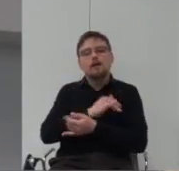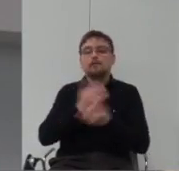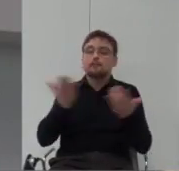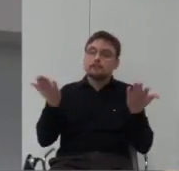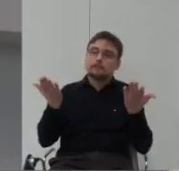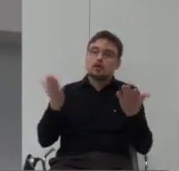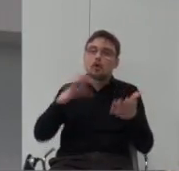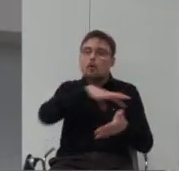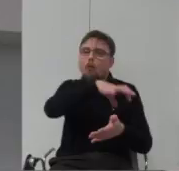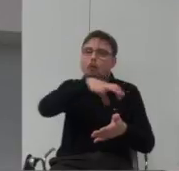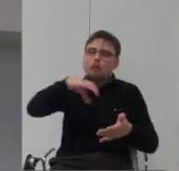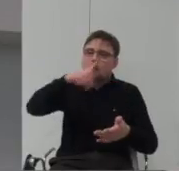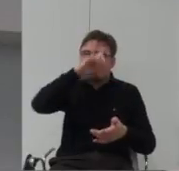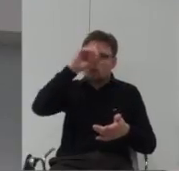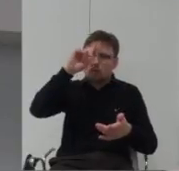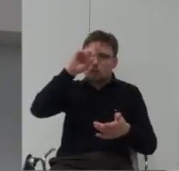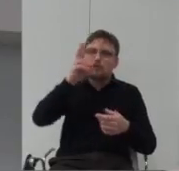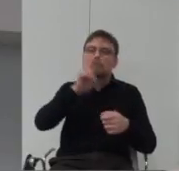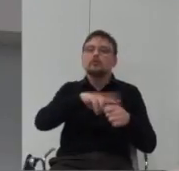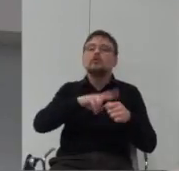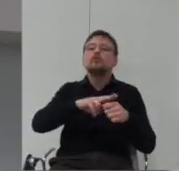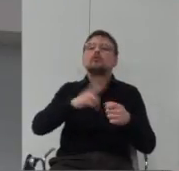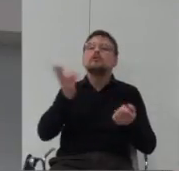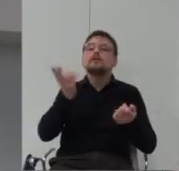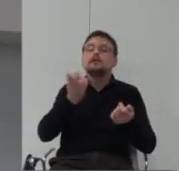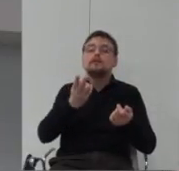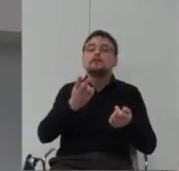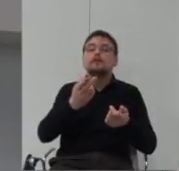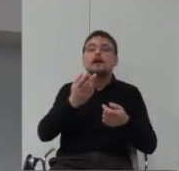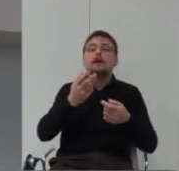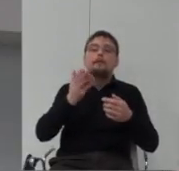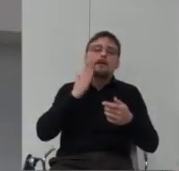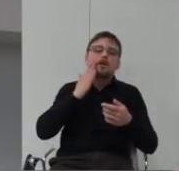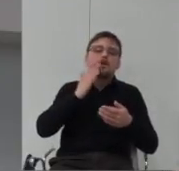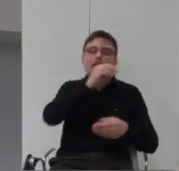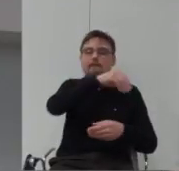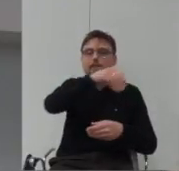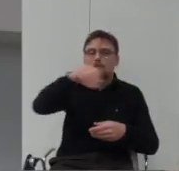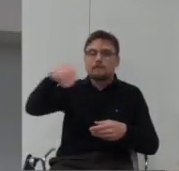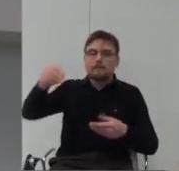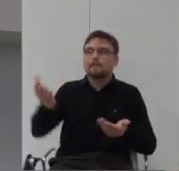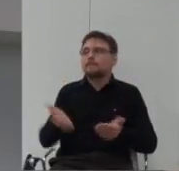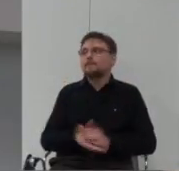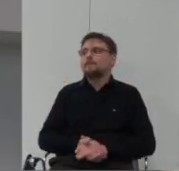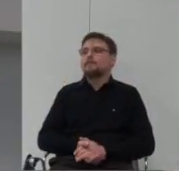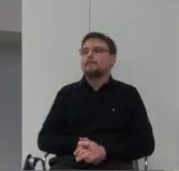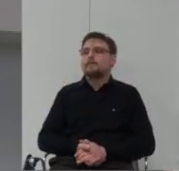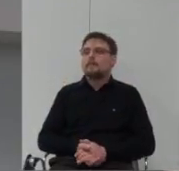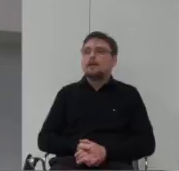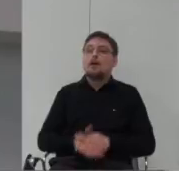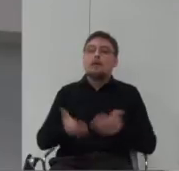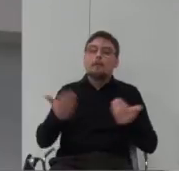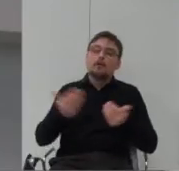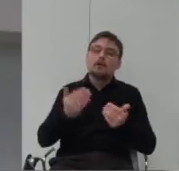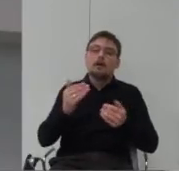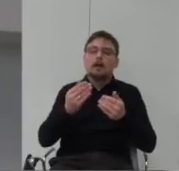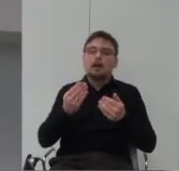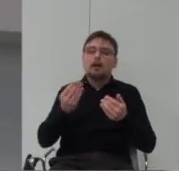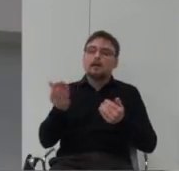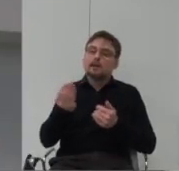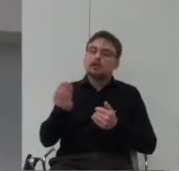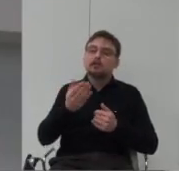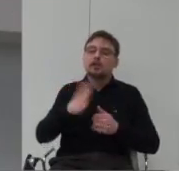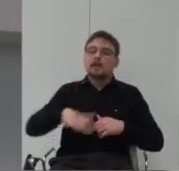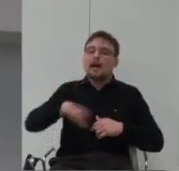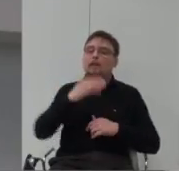różnych pomysłów i jednocześnie doświadczeń całych wielkich czy mniejszych grup ludzi, którzy funkcjonują